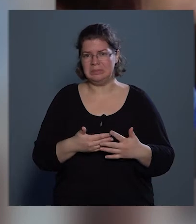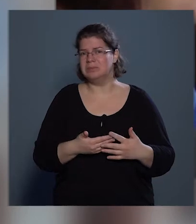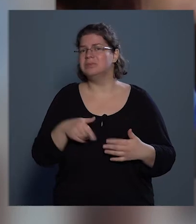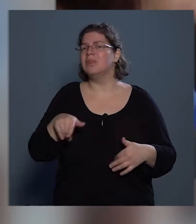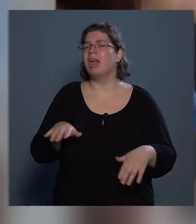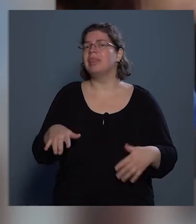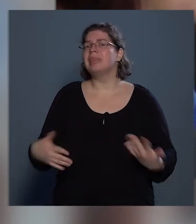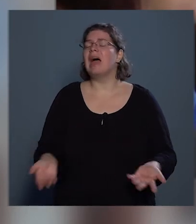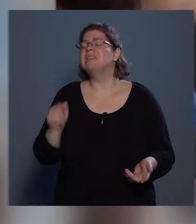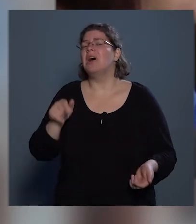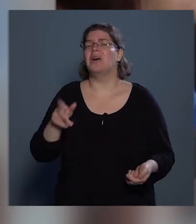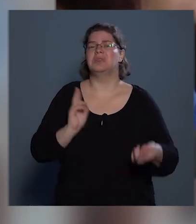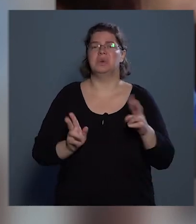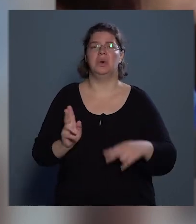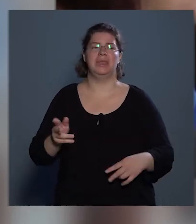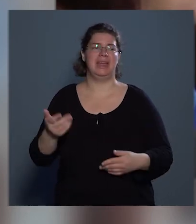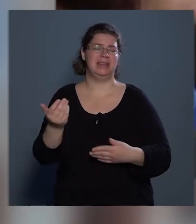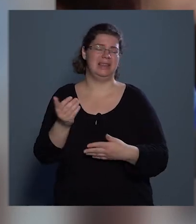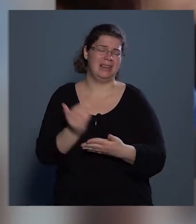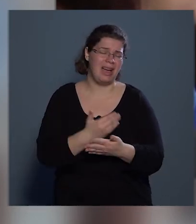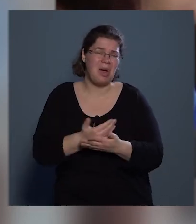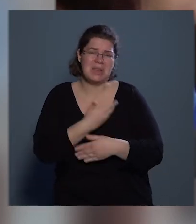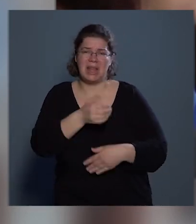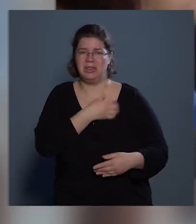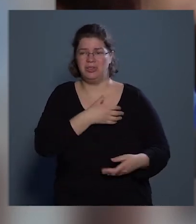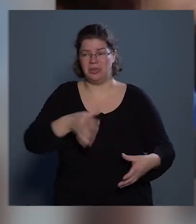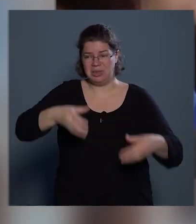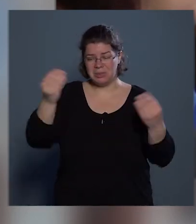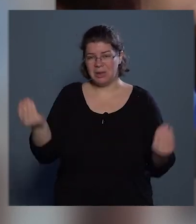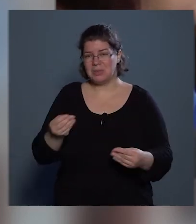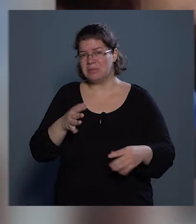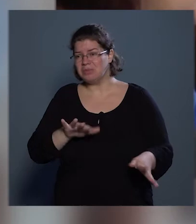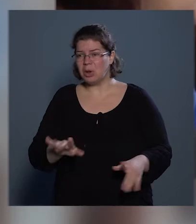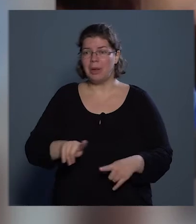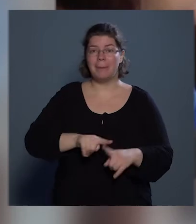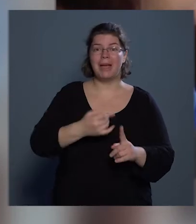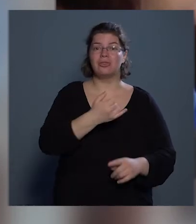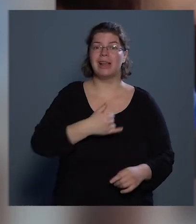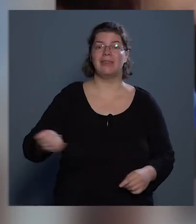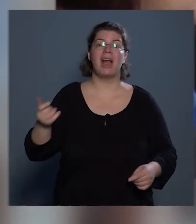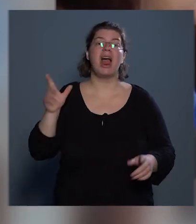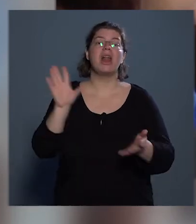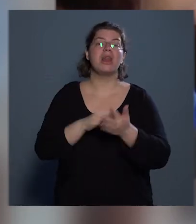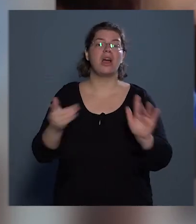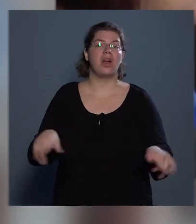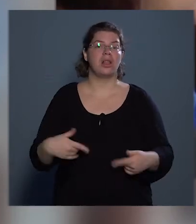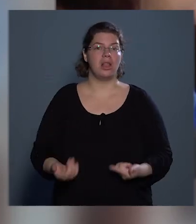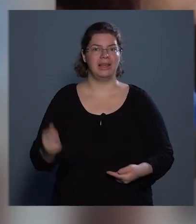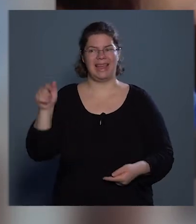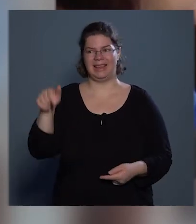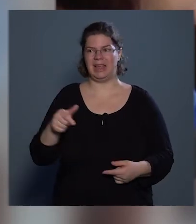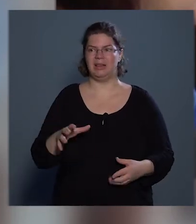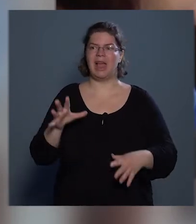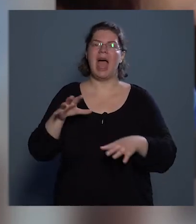Tehát az, hogy egy lehasznált iskolaépület, ami ráadásul körülbelül másfél éve lakatlan is, hogy ennek az állaga az